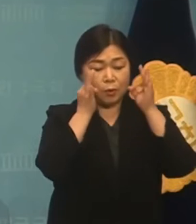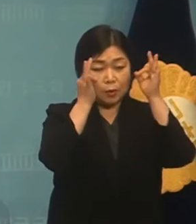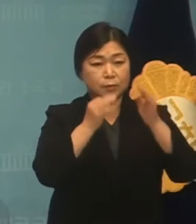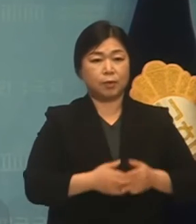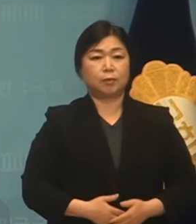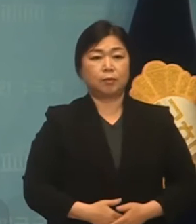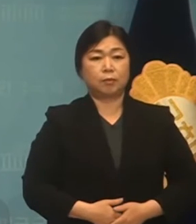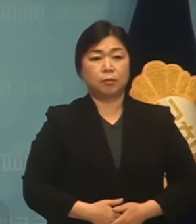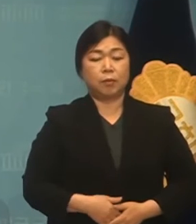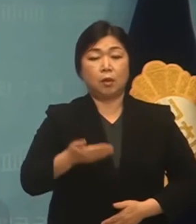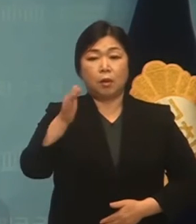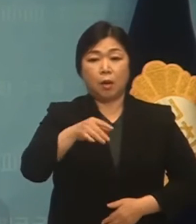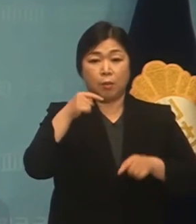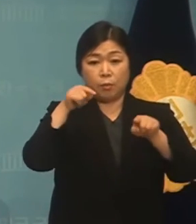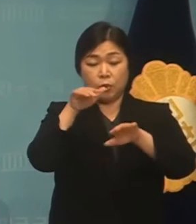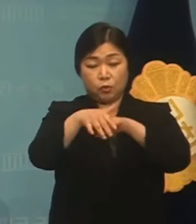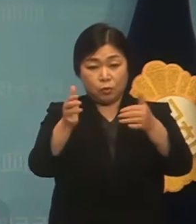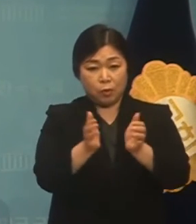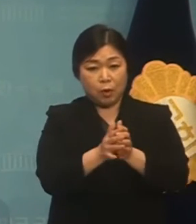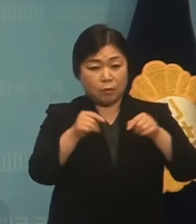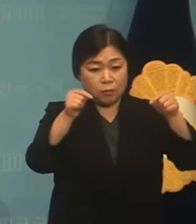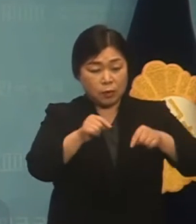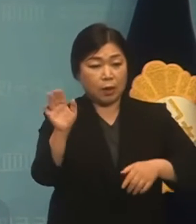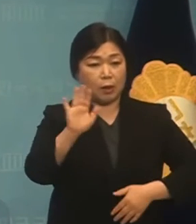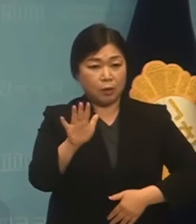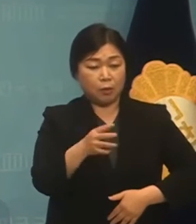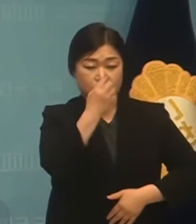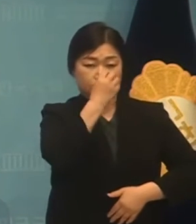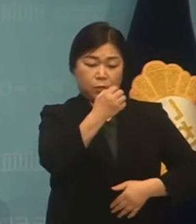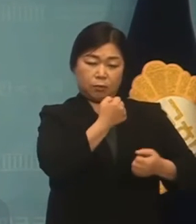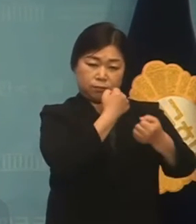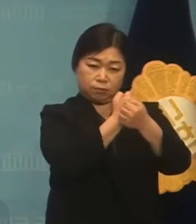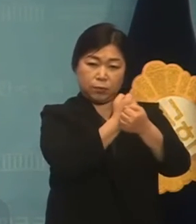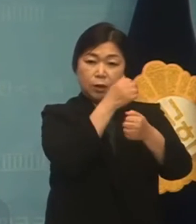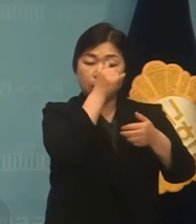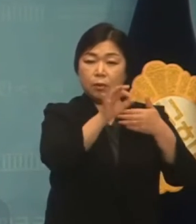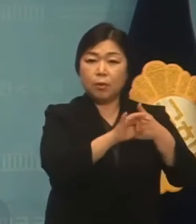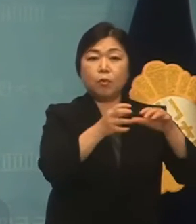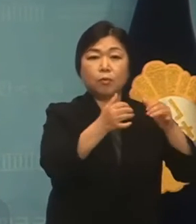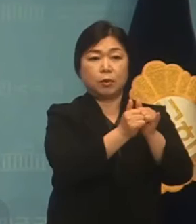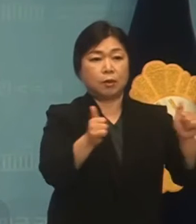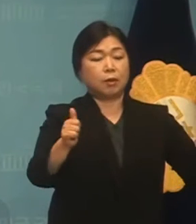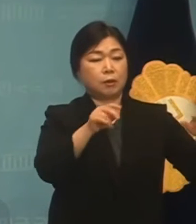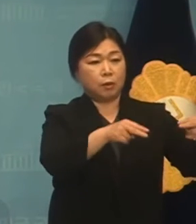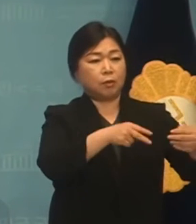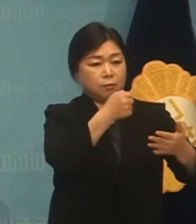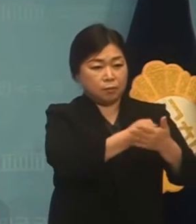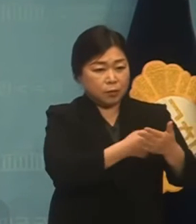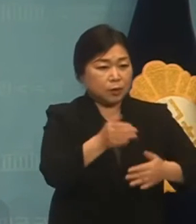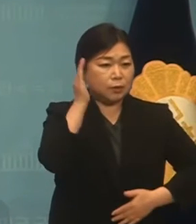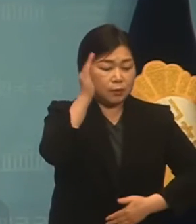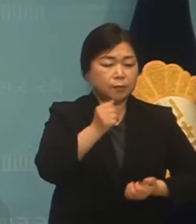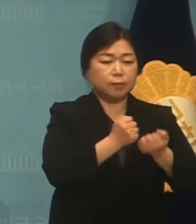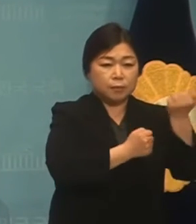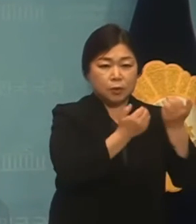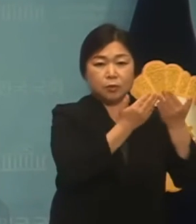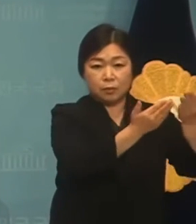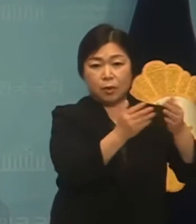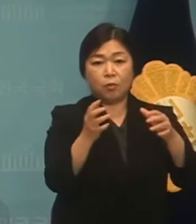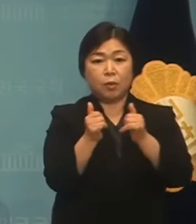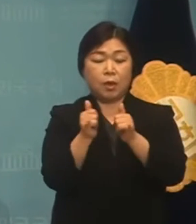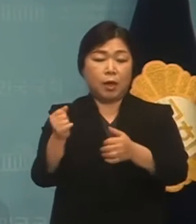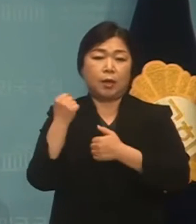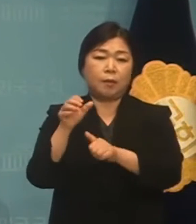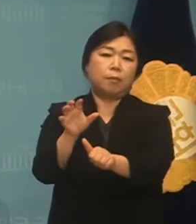않고 오만과 독선으로 밀어붙인다면 국민을 상대로 철저하게 호소하겠습니다. 국민의 힘을